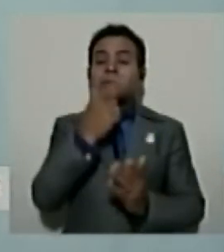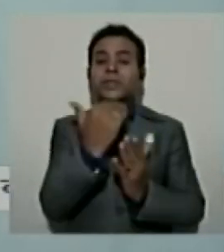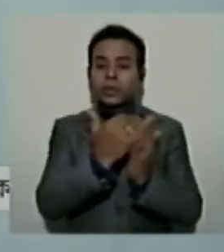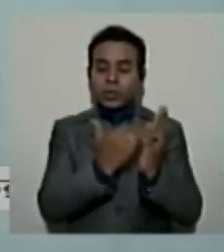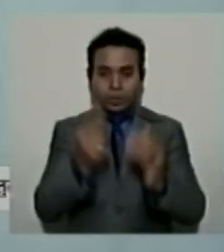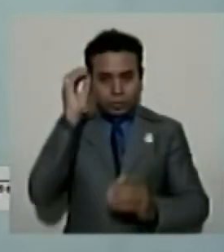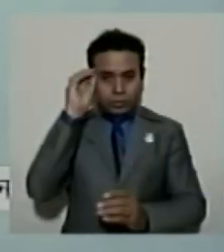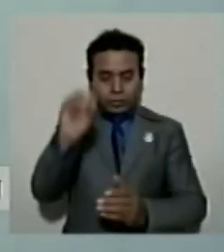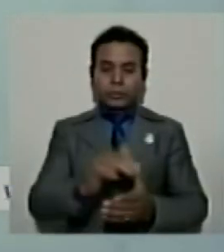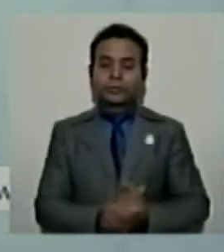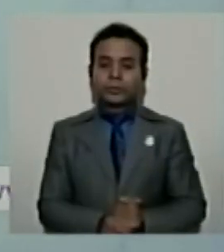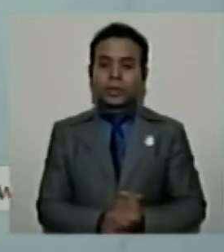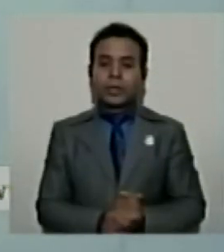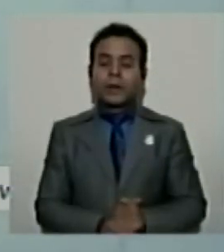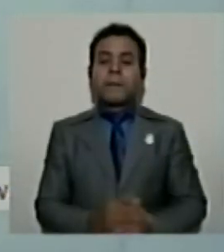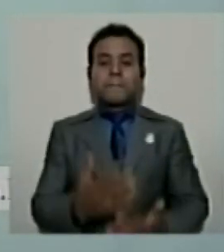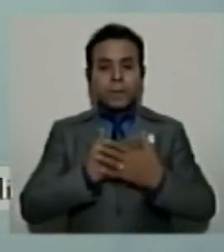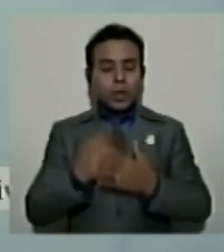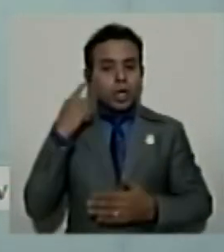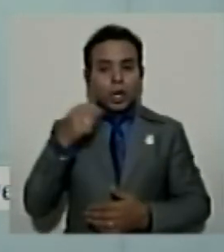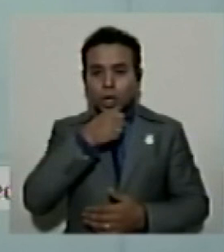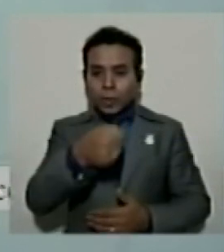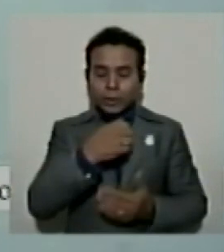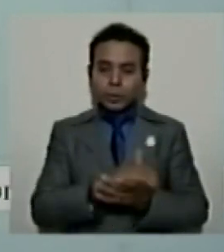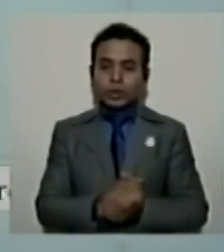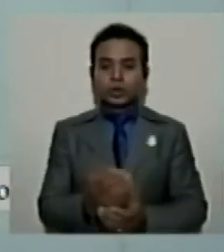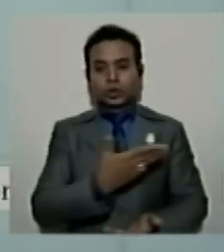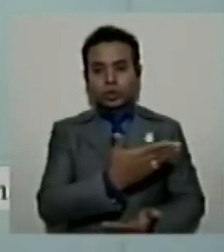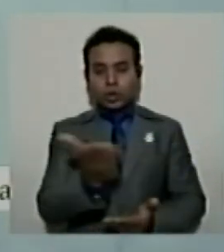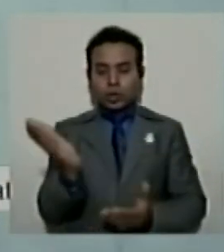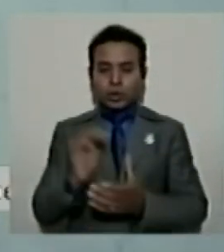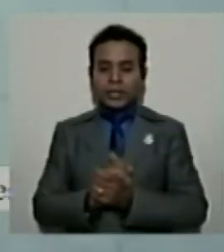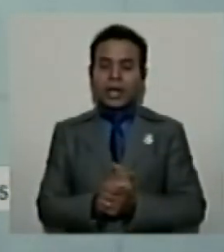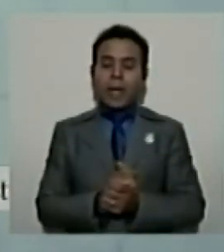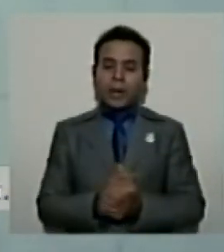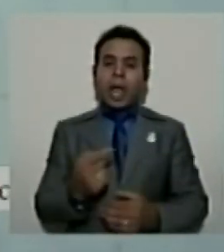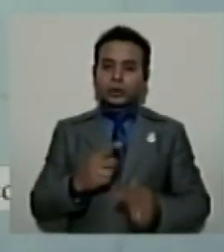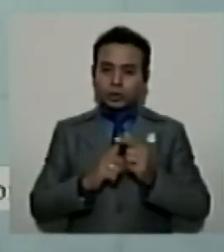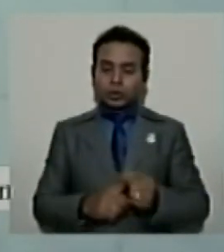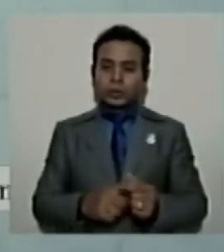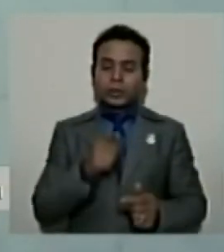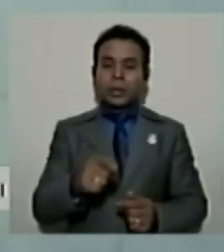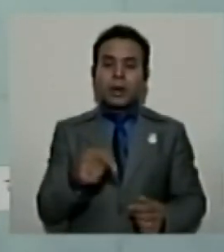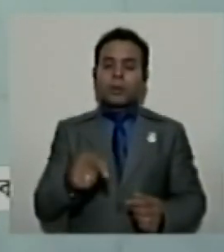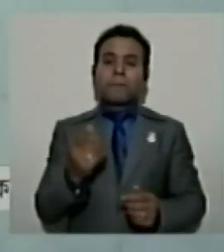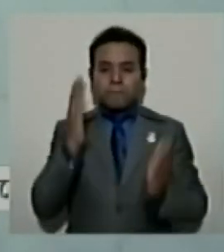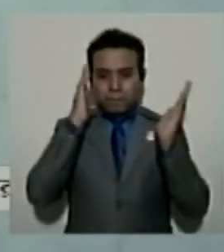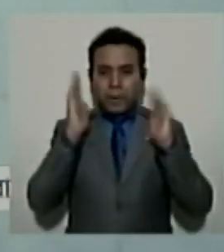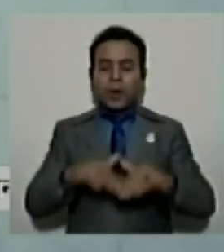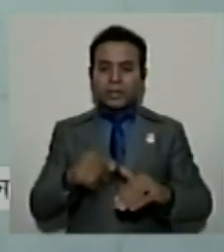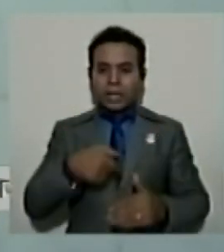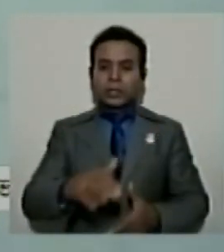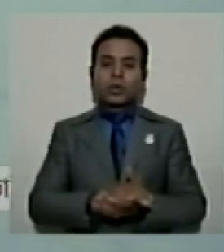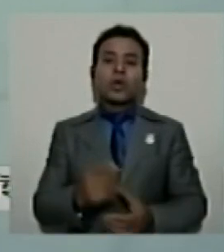মধ্যে দিয়ে যাচ্ছি। গত কালের তুলনায় আমাদের আজকের পজিটিভ কেস অনেক বেশি এবং আমরা